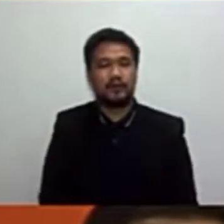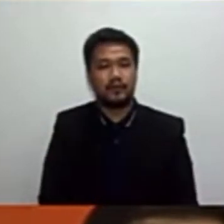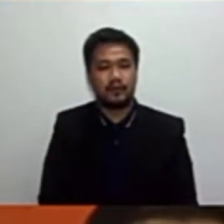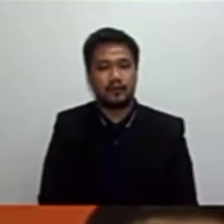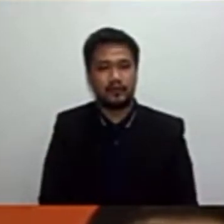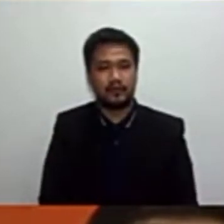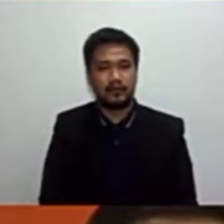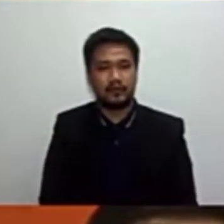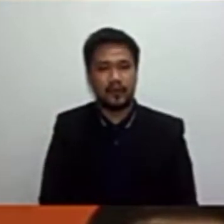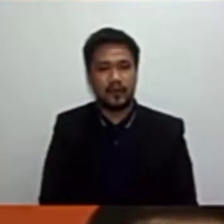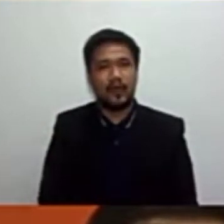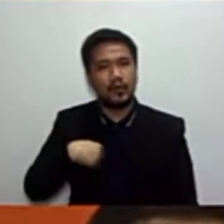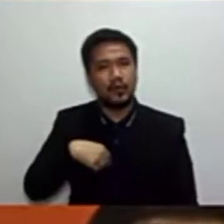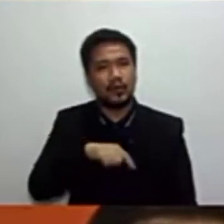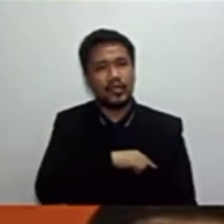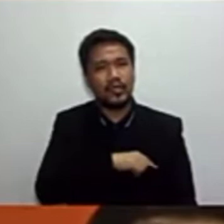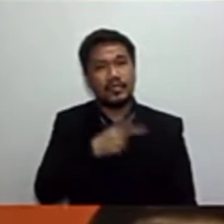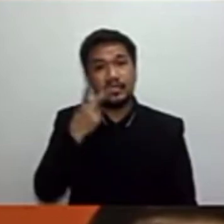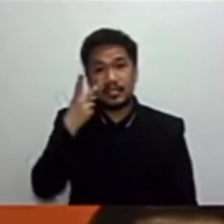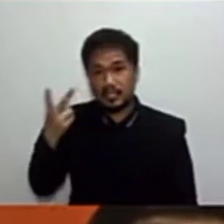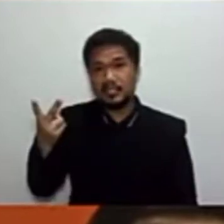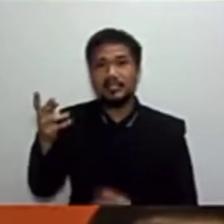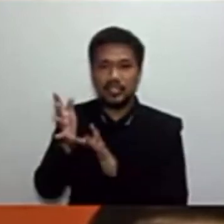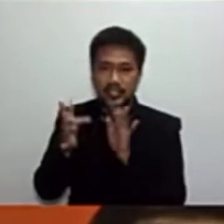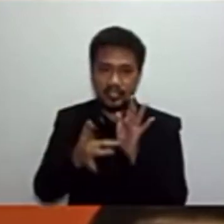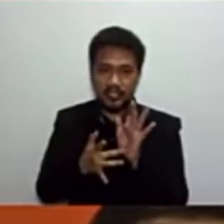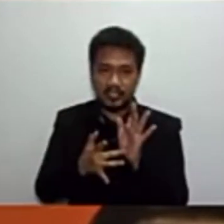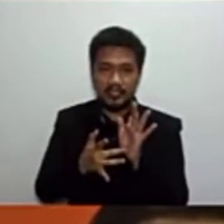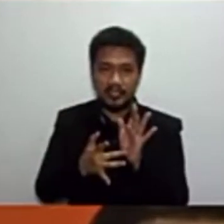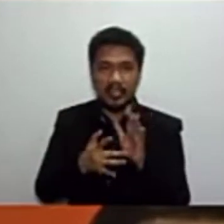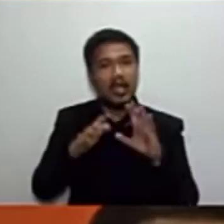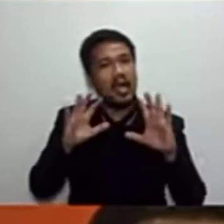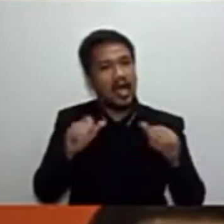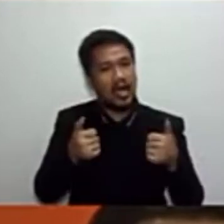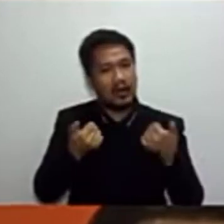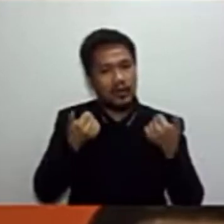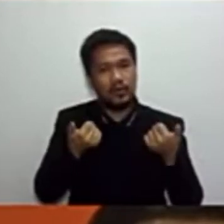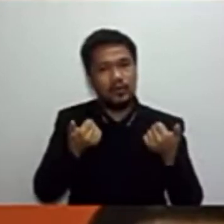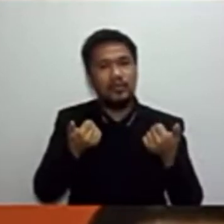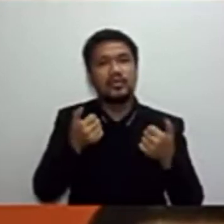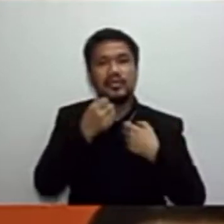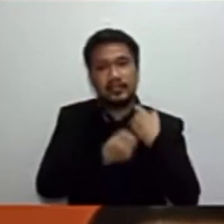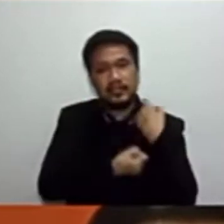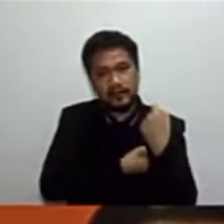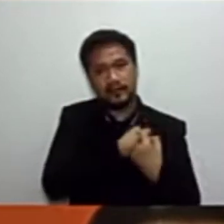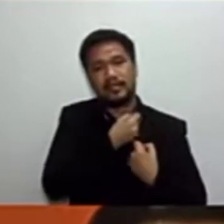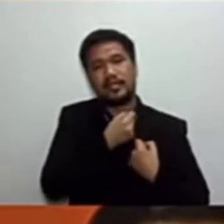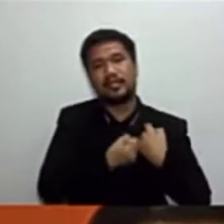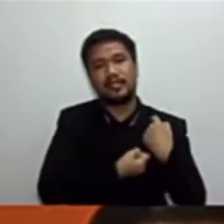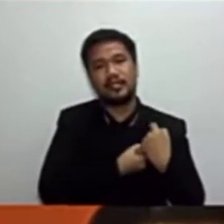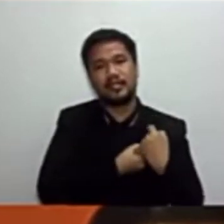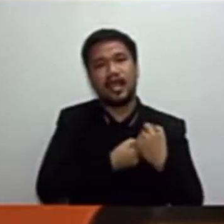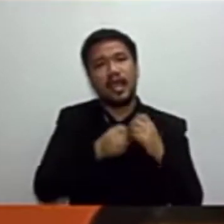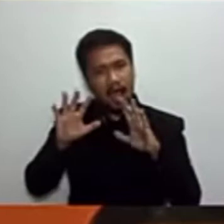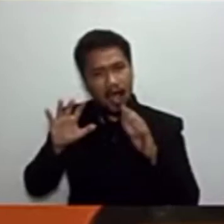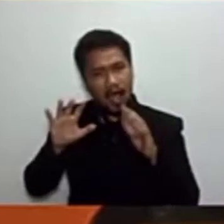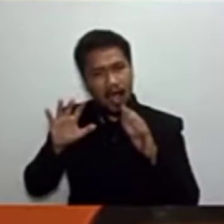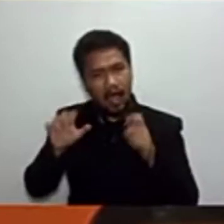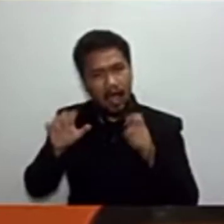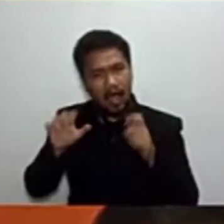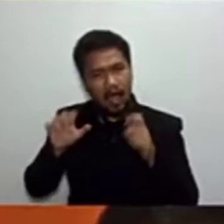Ipinakita sa atin ni Jesus na sa pagsasakripisyo, sa pagbibigay ng